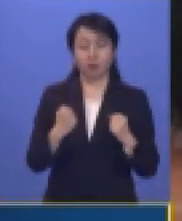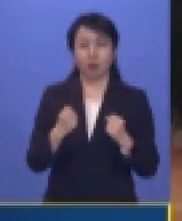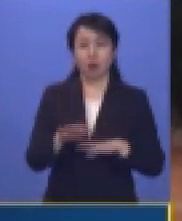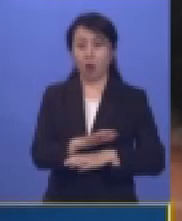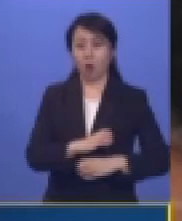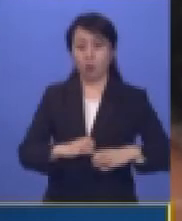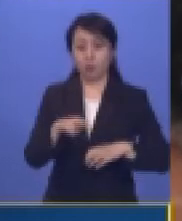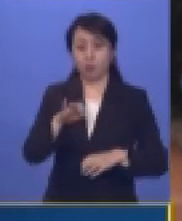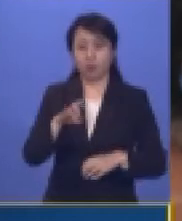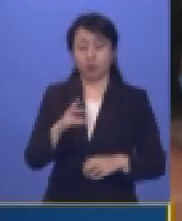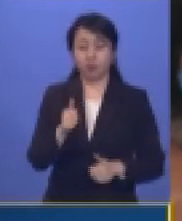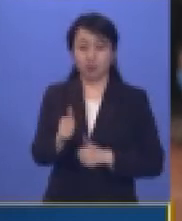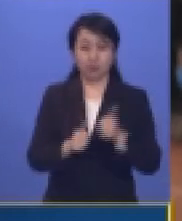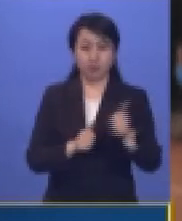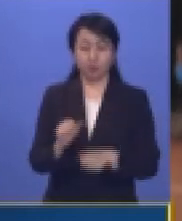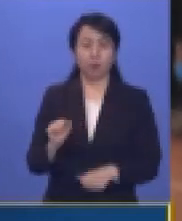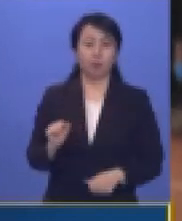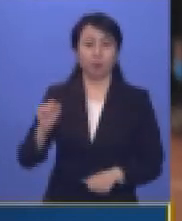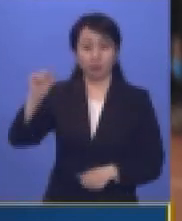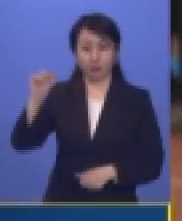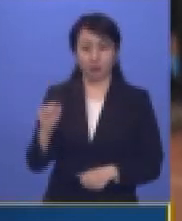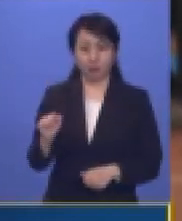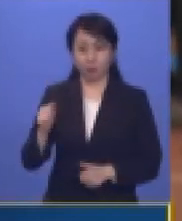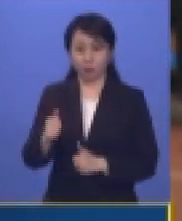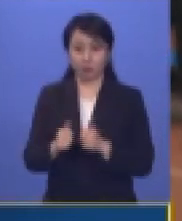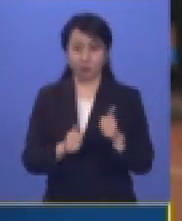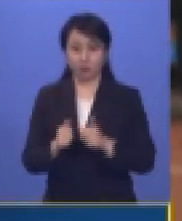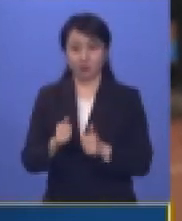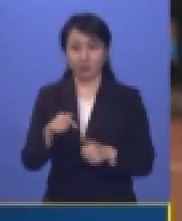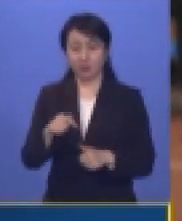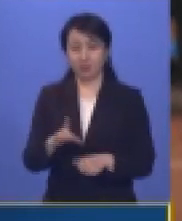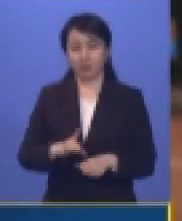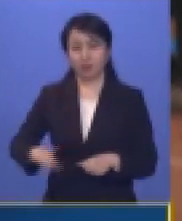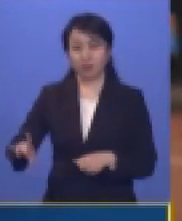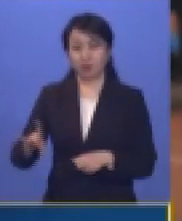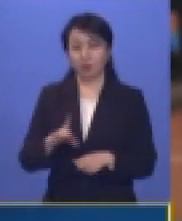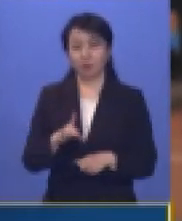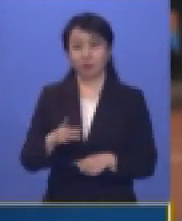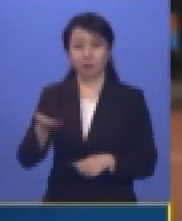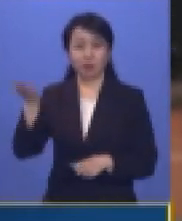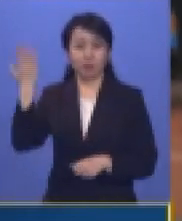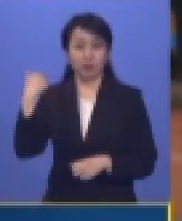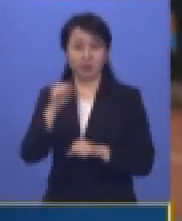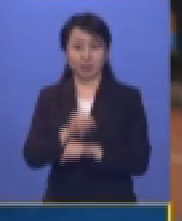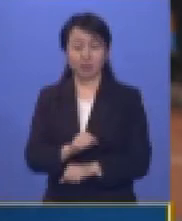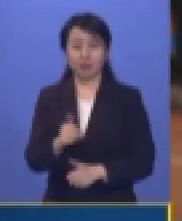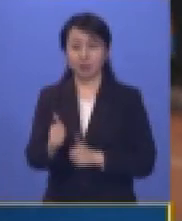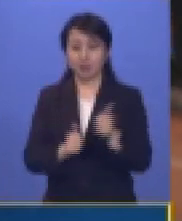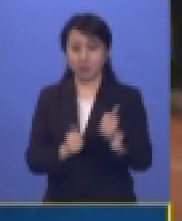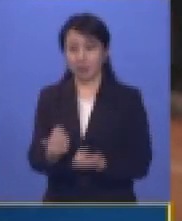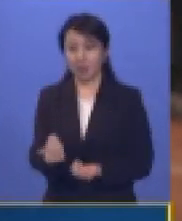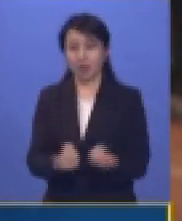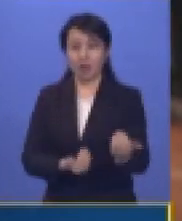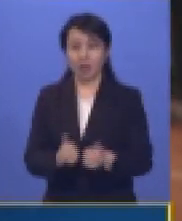общества «Динамо», соревнования по гиревому спорту. Впереди у нас, вернее, позади у нас остались соревнования по лыжным